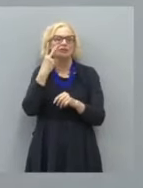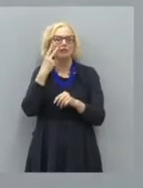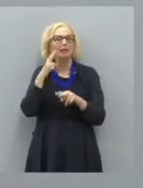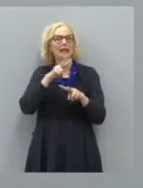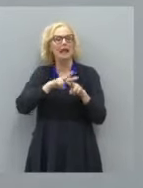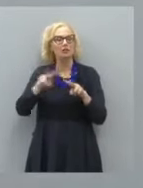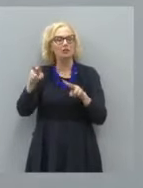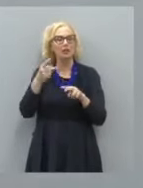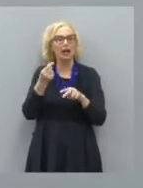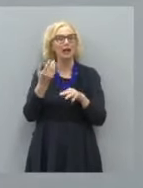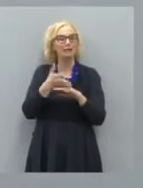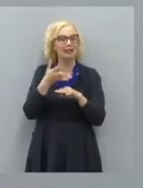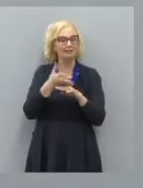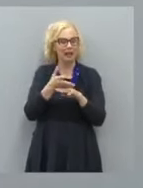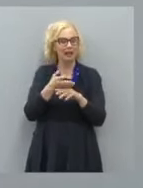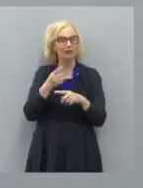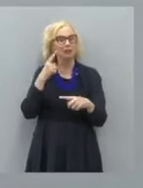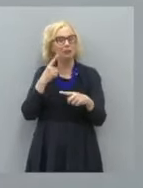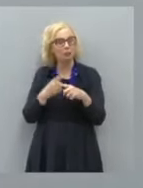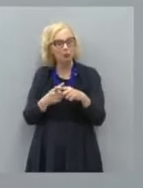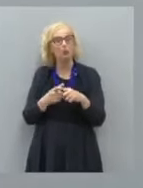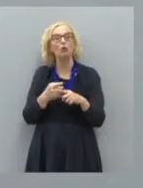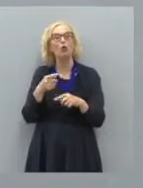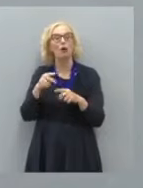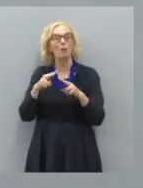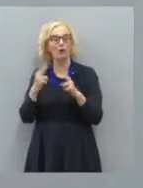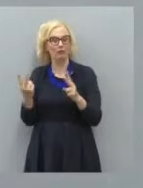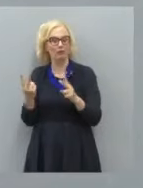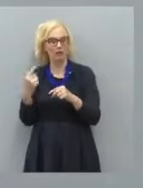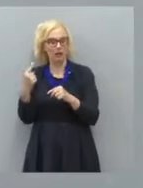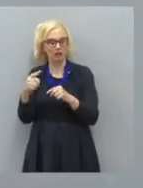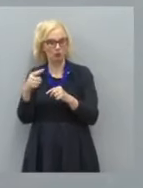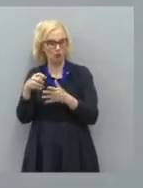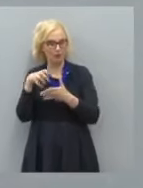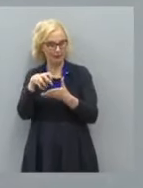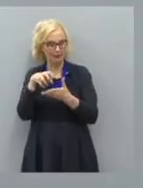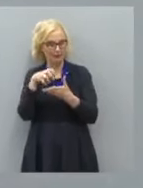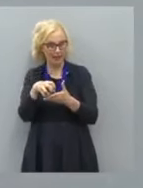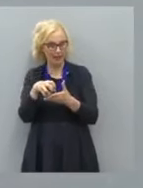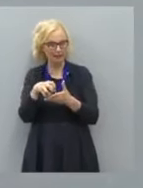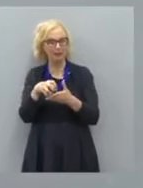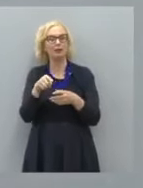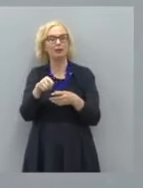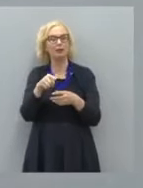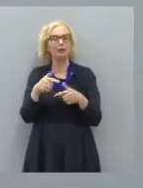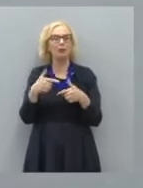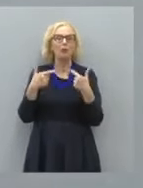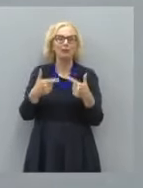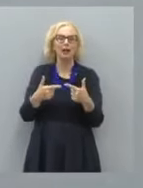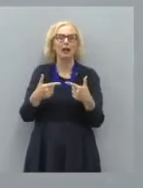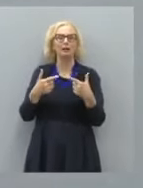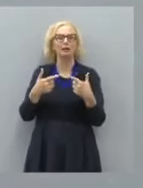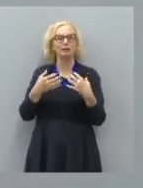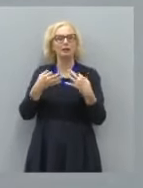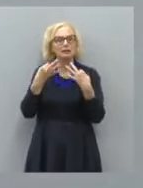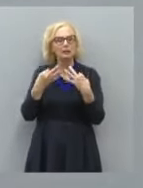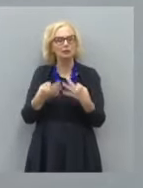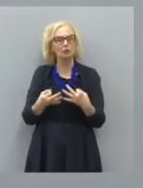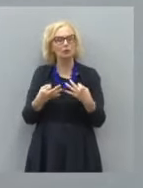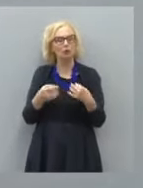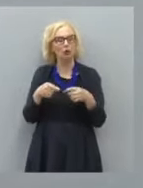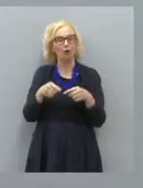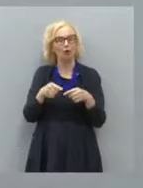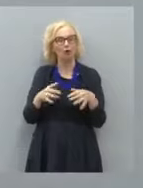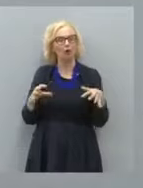coniugati agli importanti interventi provinciali sono riusciti a mettere al sicuro e salvaguardare il nostro tessuto economico